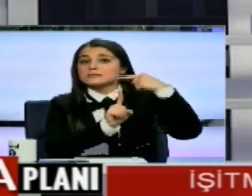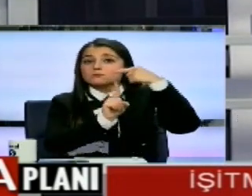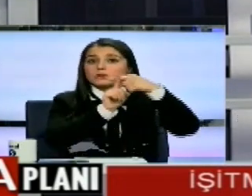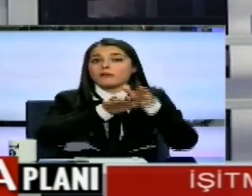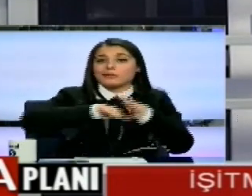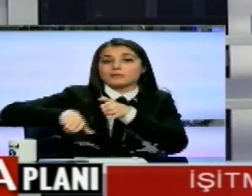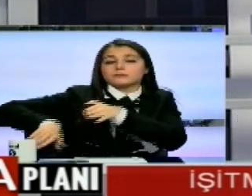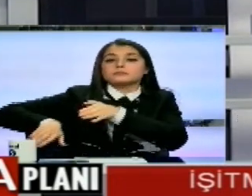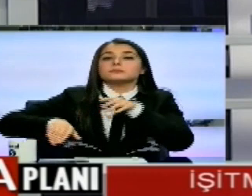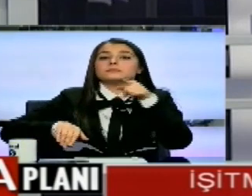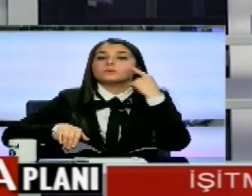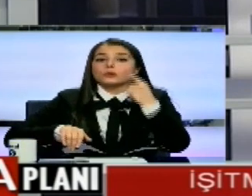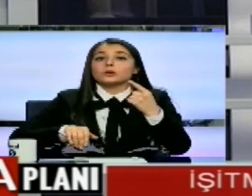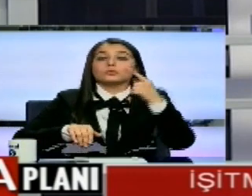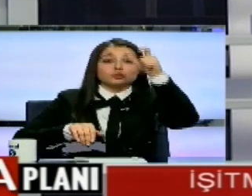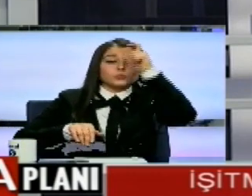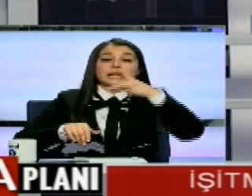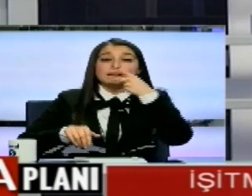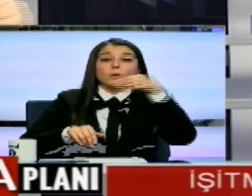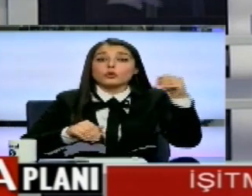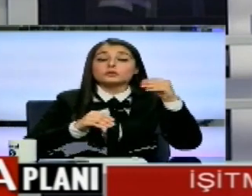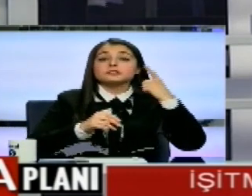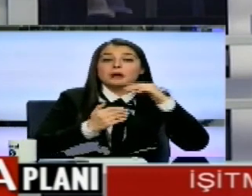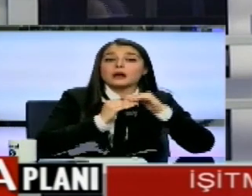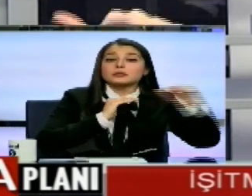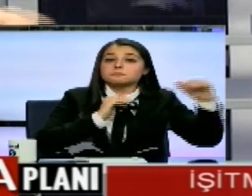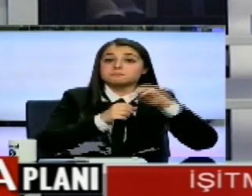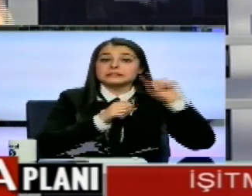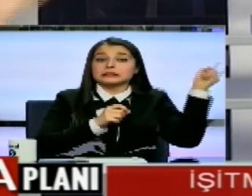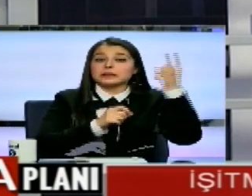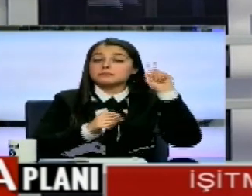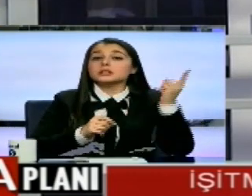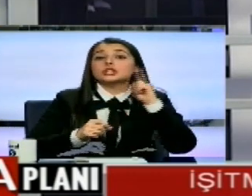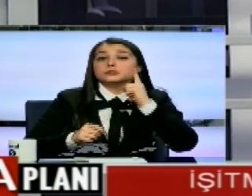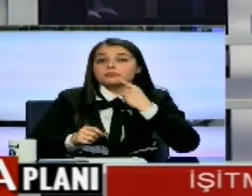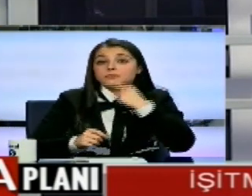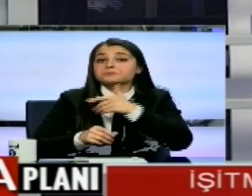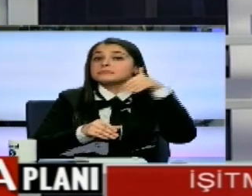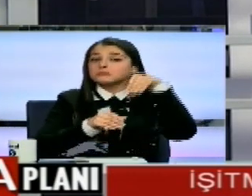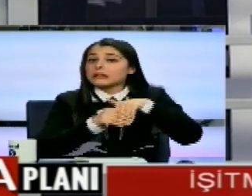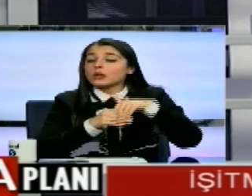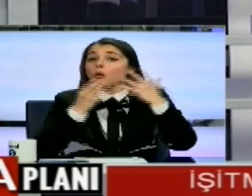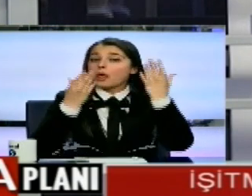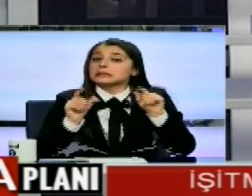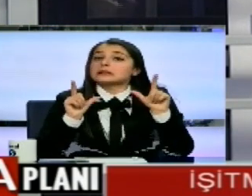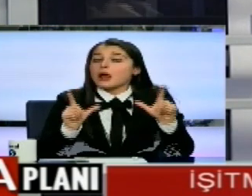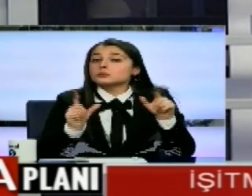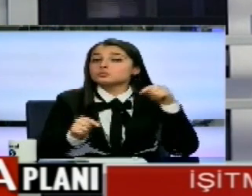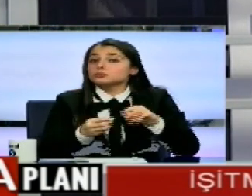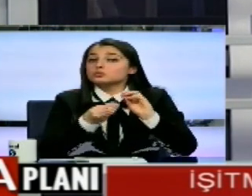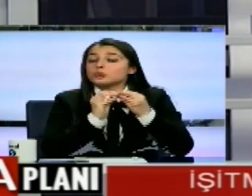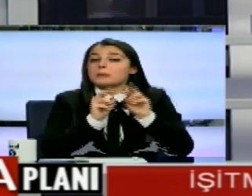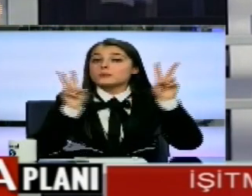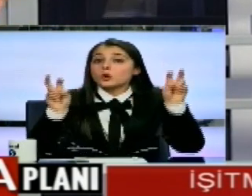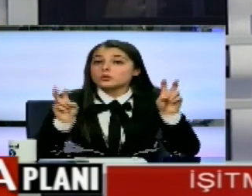yapılarak Türkiye'de 2 milyon insanı temsil etmesi adına bir işitme engellinin milletvekili olması gerekiyor ki bu sorunları